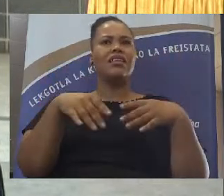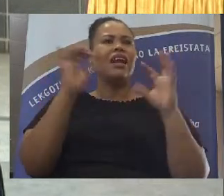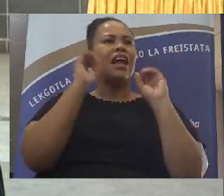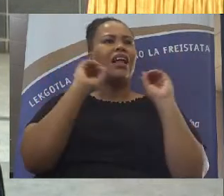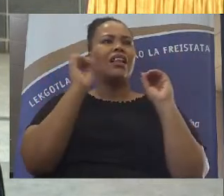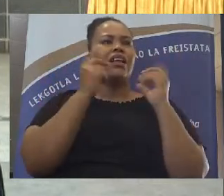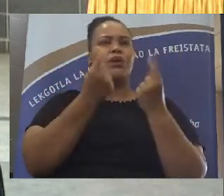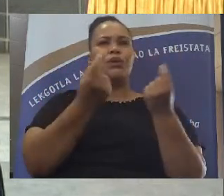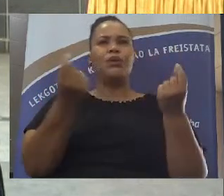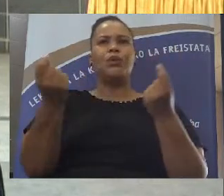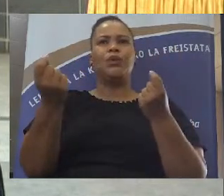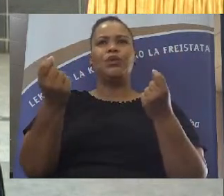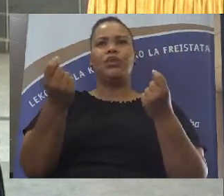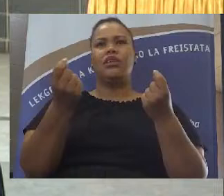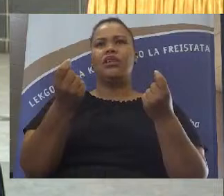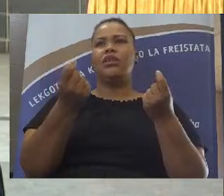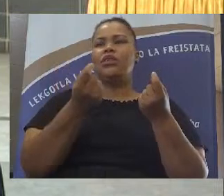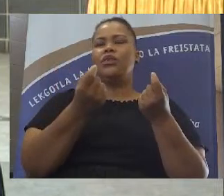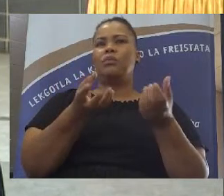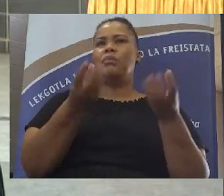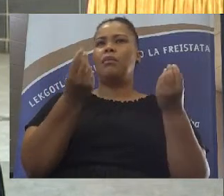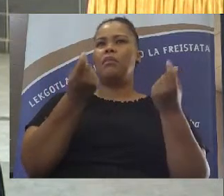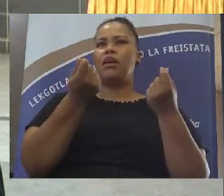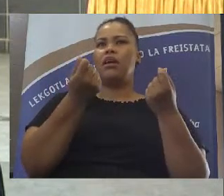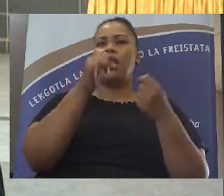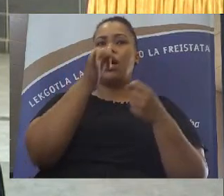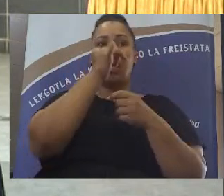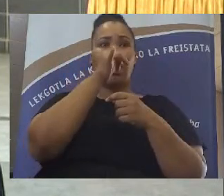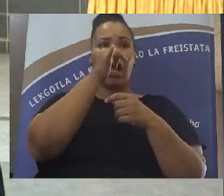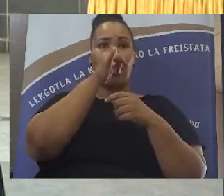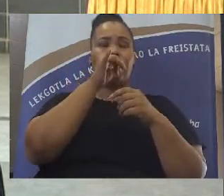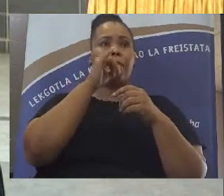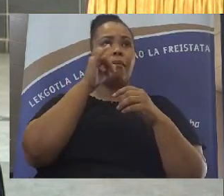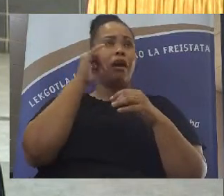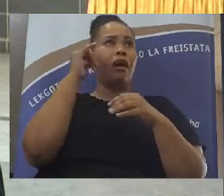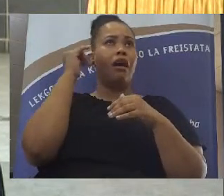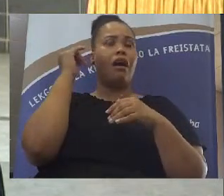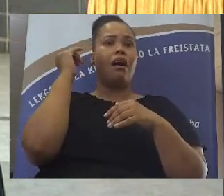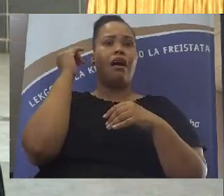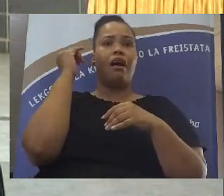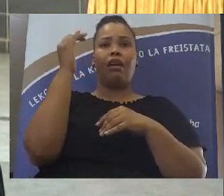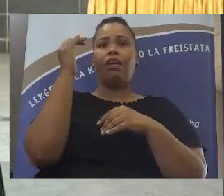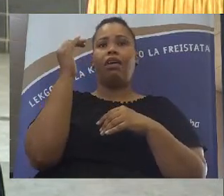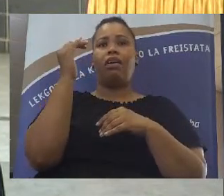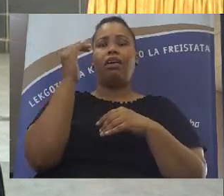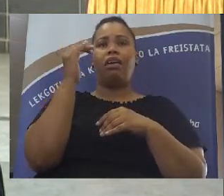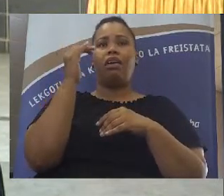gebruik om 'n paar sent te maak. Crime is vandag so hoog.